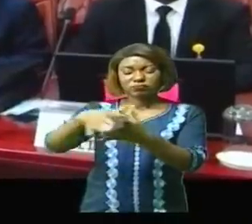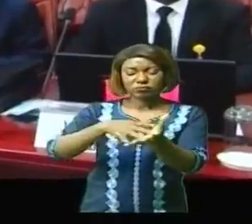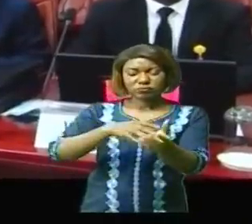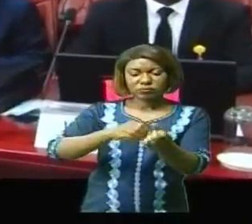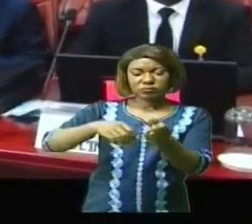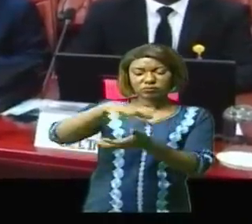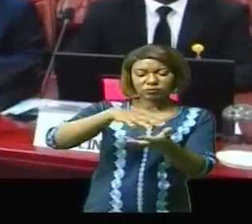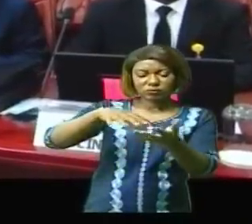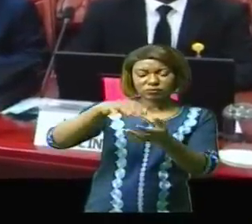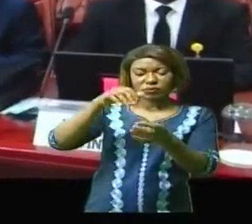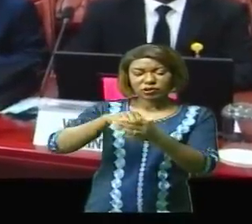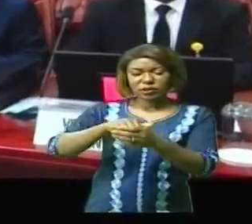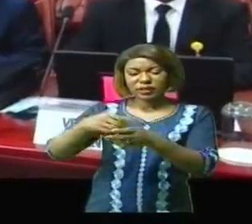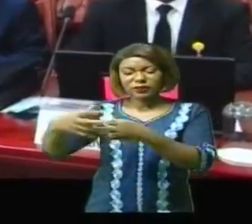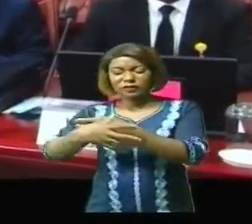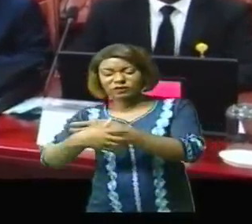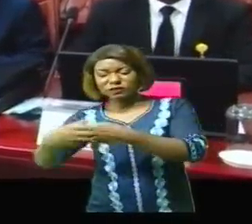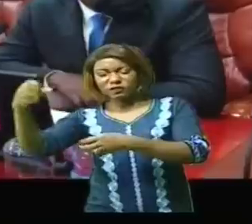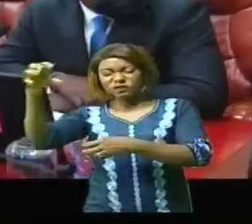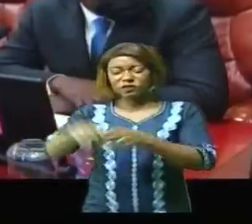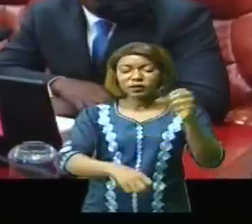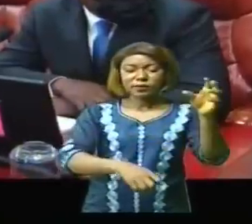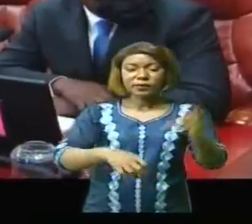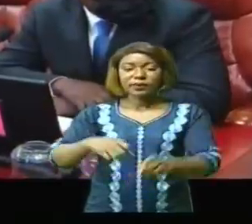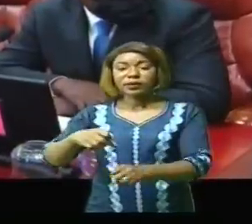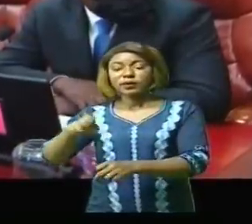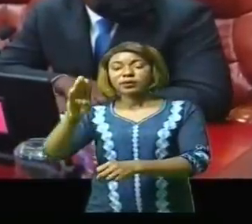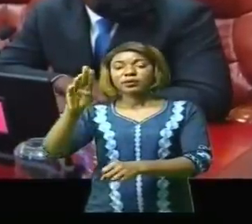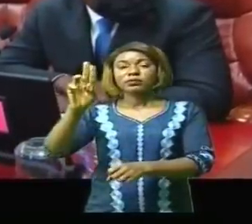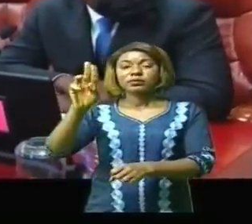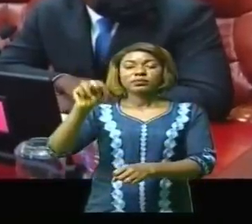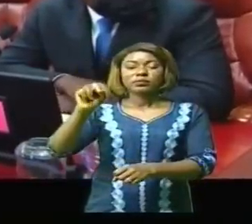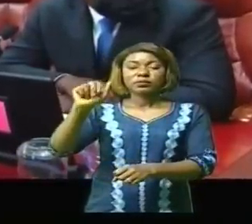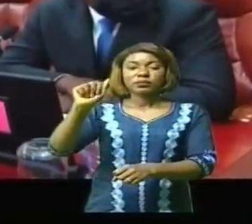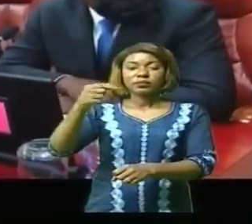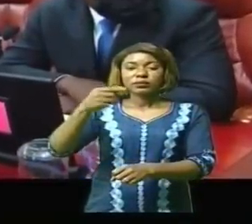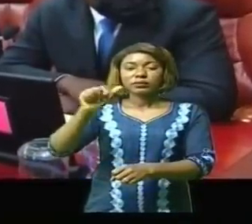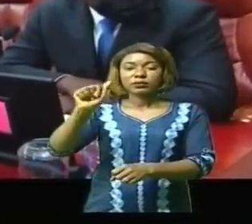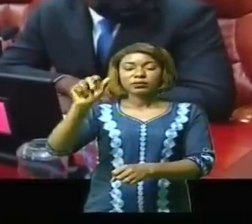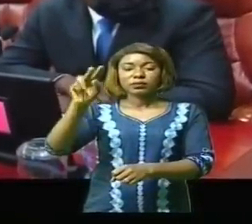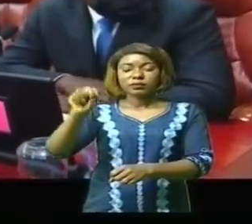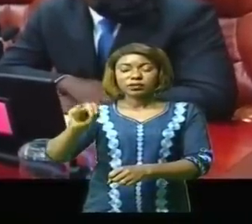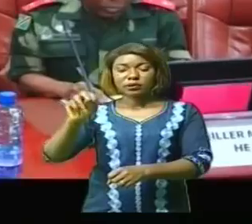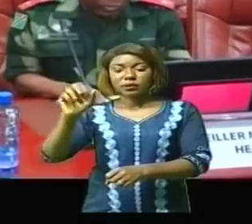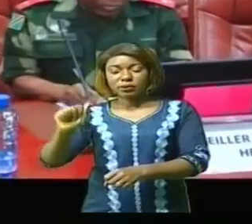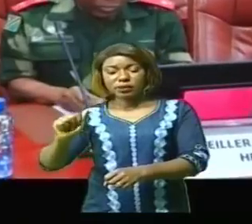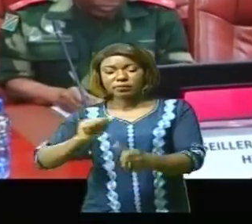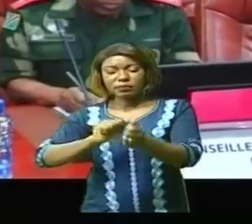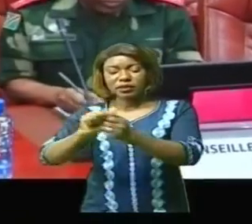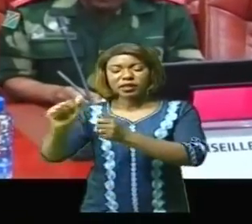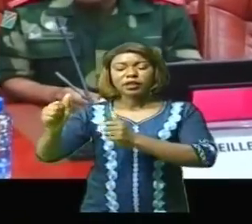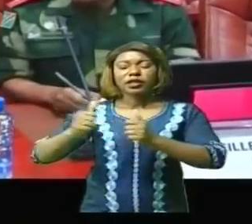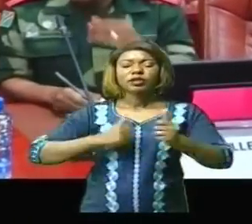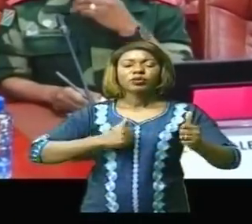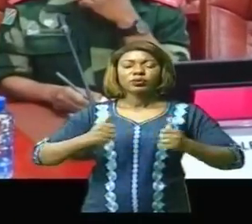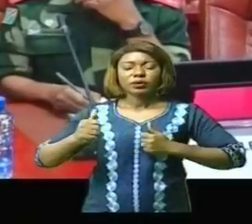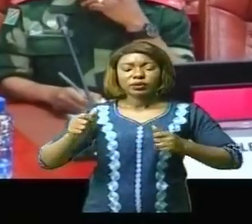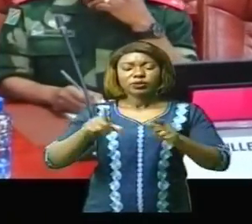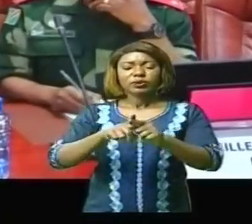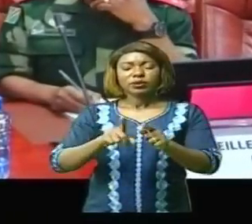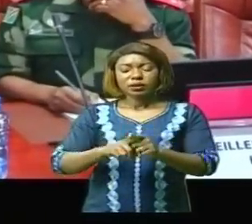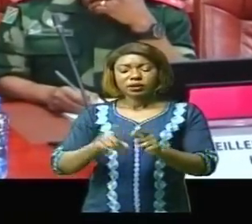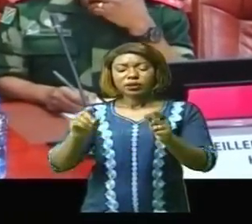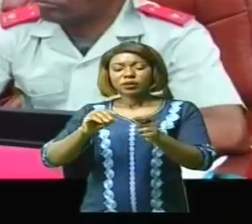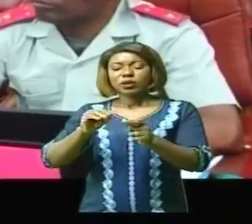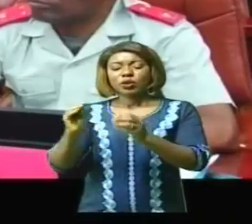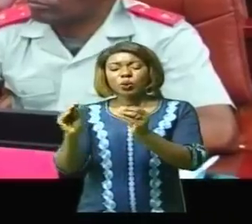des Bunagana par le Rwanda, sous couvert des terroristes du M23, était au centre de cette réunion.